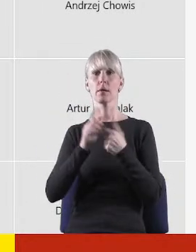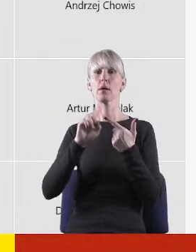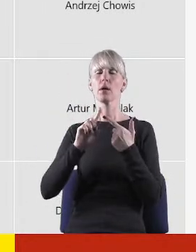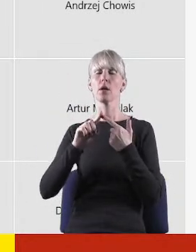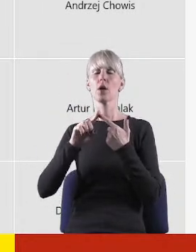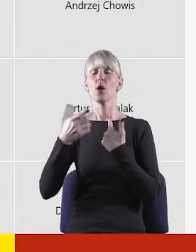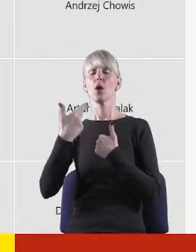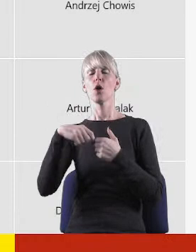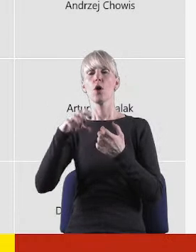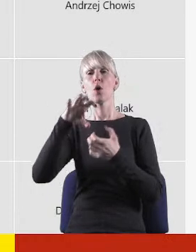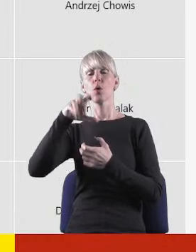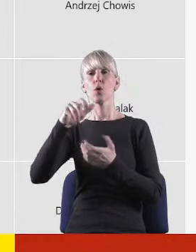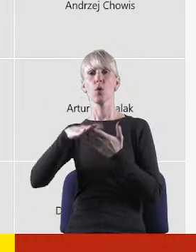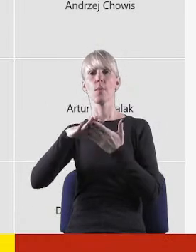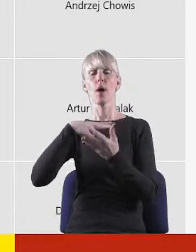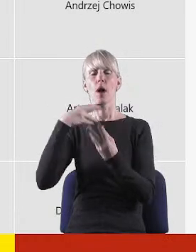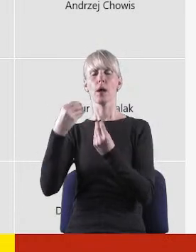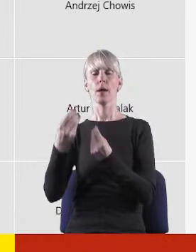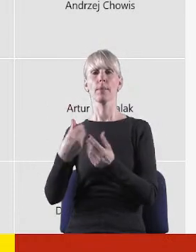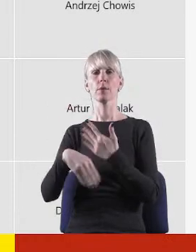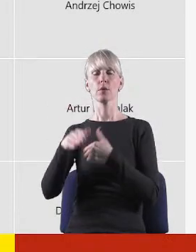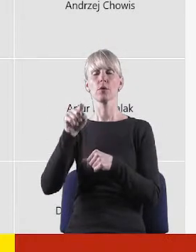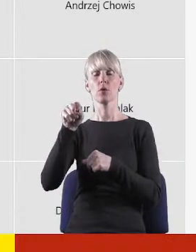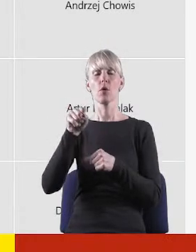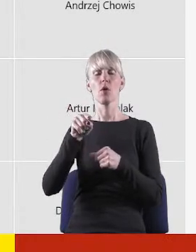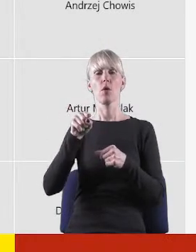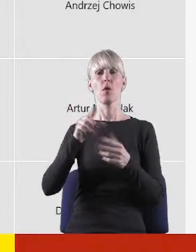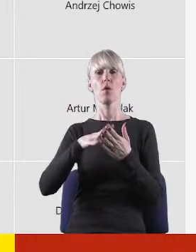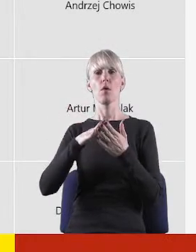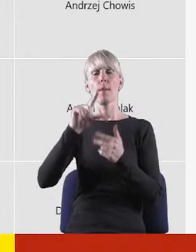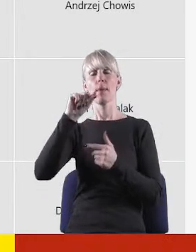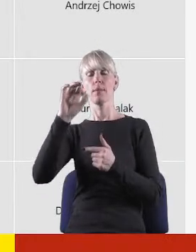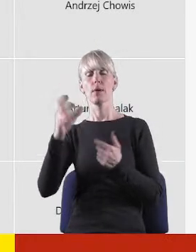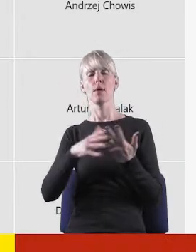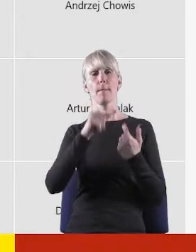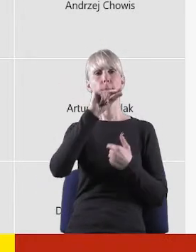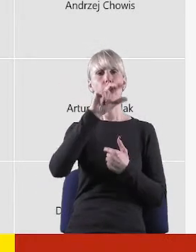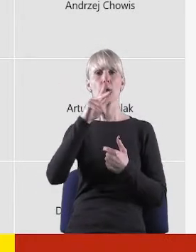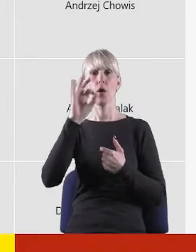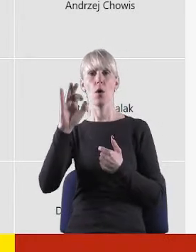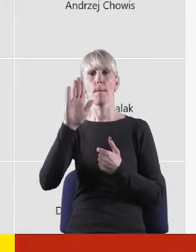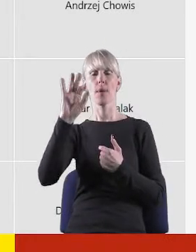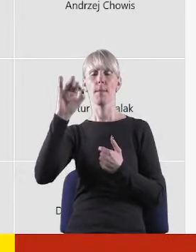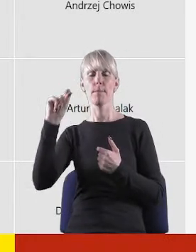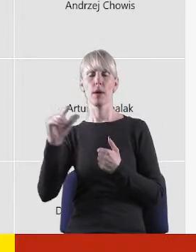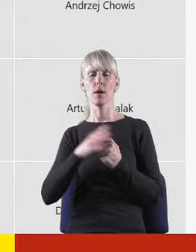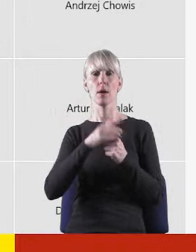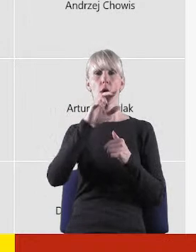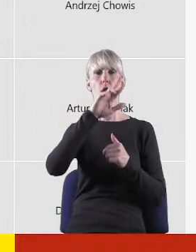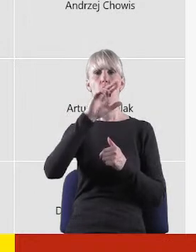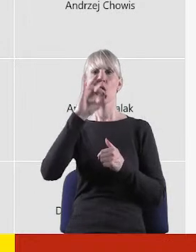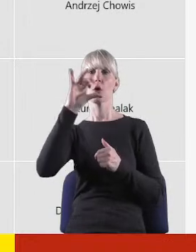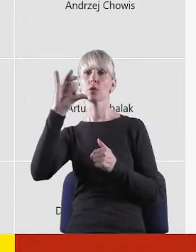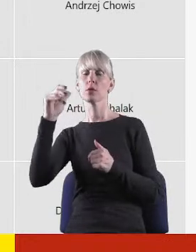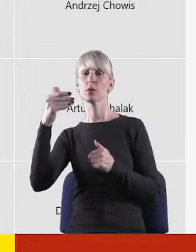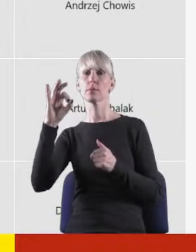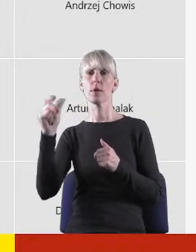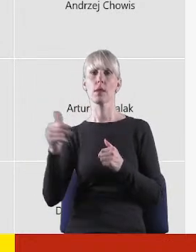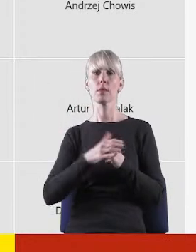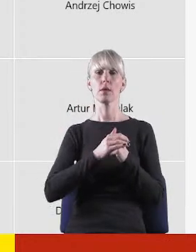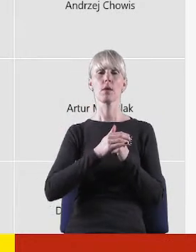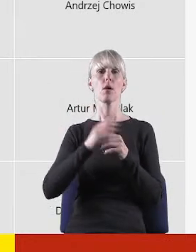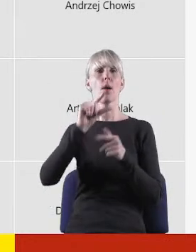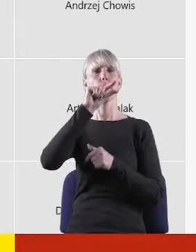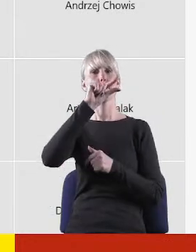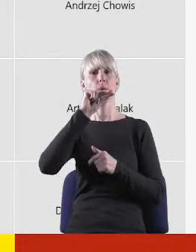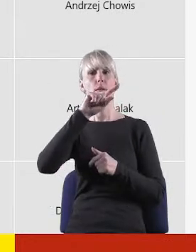PGE, Bank Pekao S.A., Pekao BP, Rossmann, grupa kapitałowa